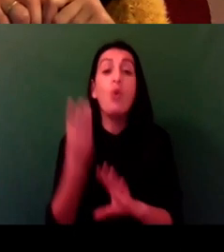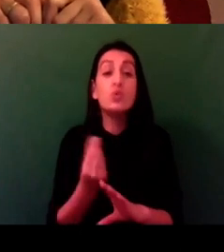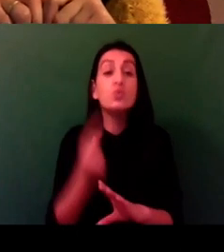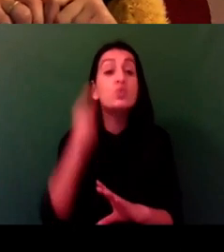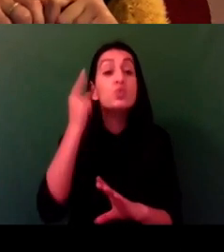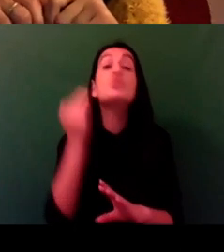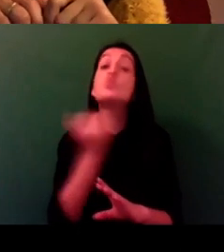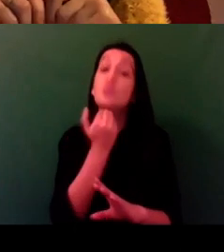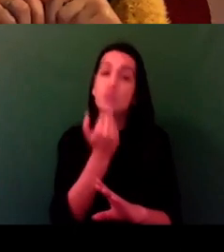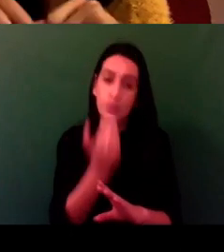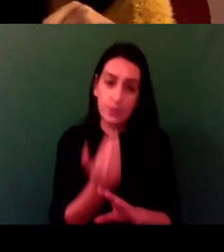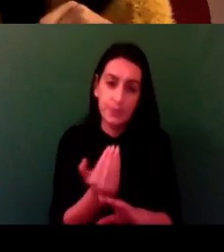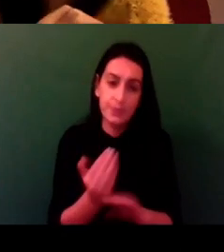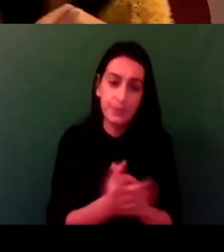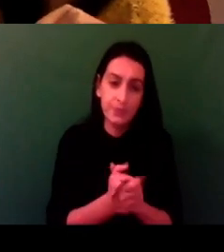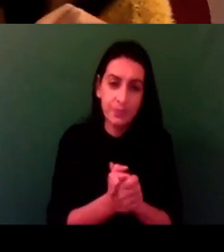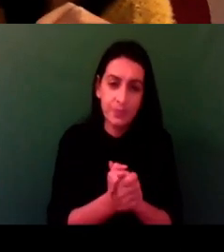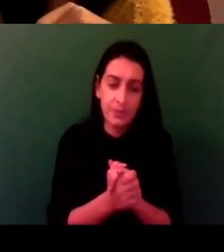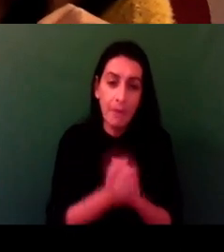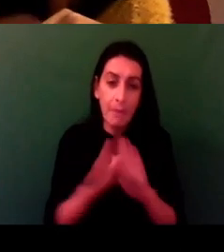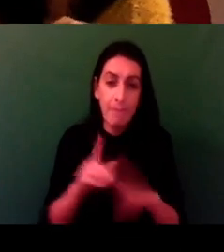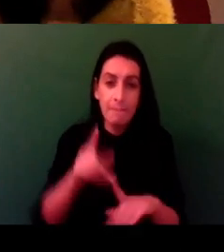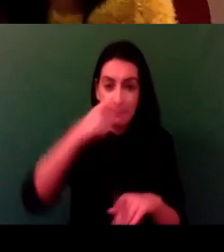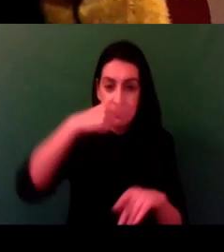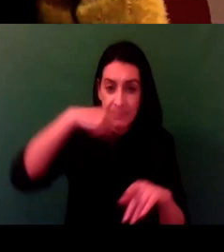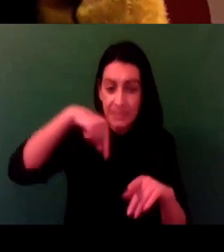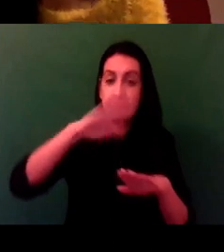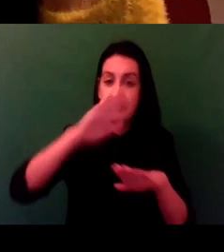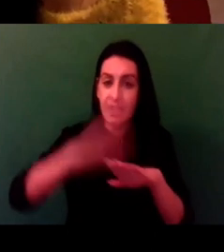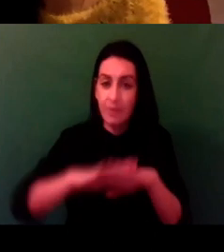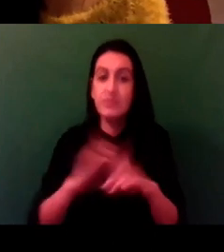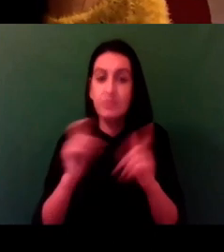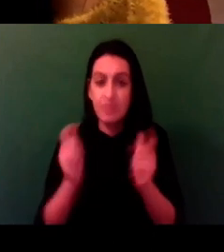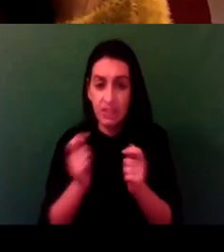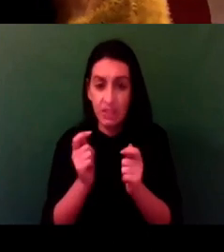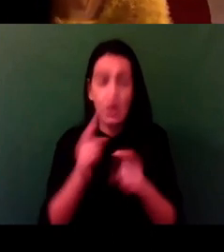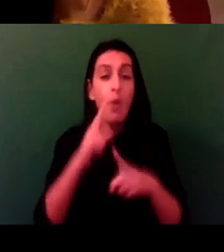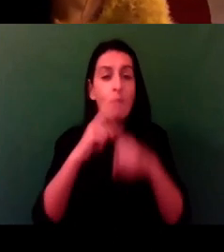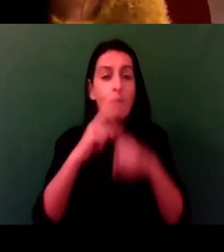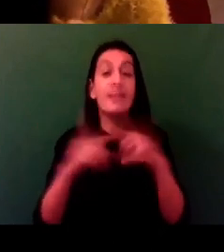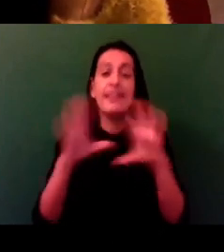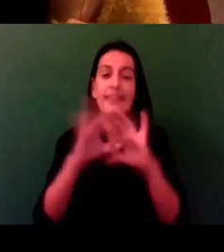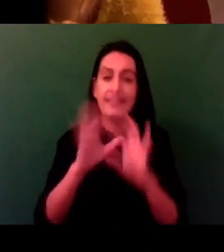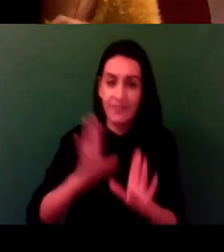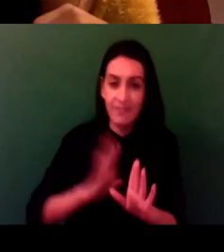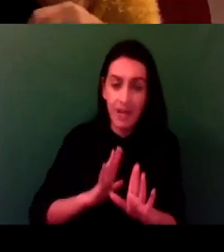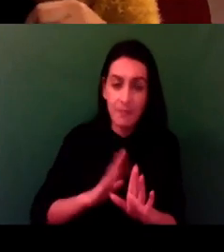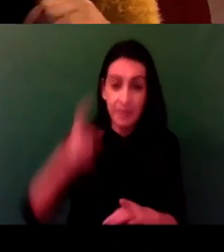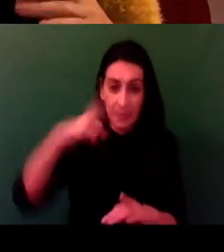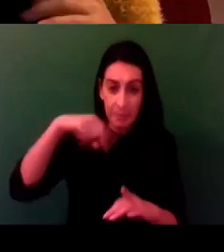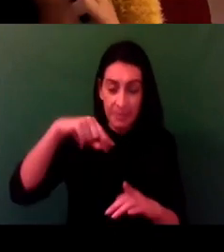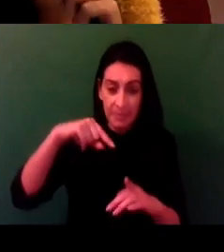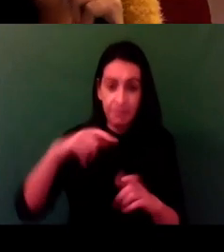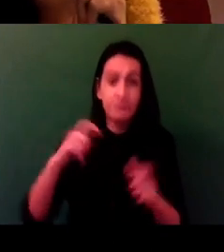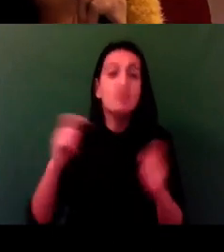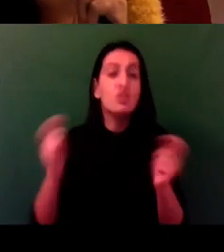önce bahsettiği gibi. Fakat yaptığımız iş politiktir, meselemiz kenttir. Kente dair çizilen her bir çizgi